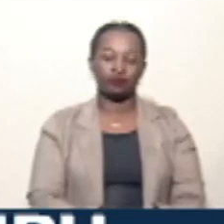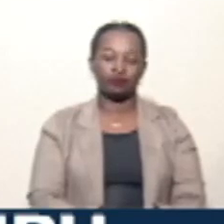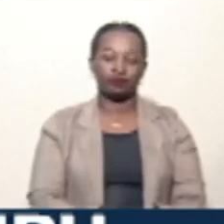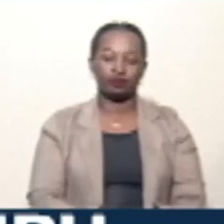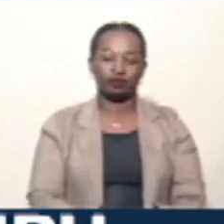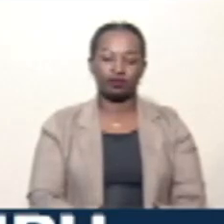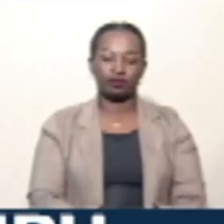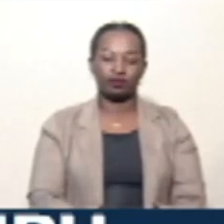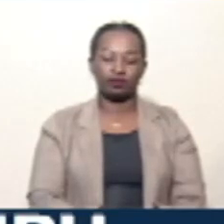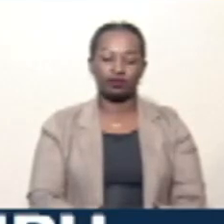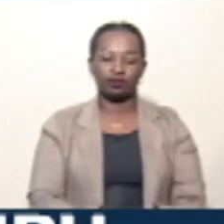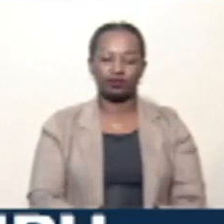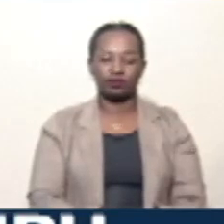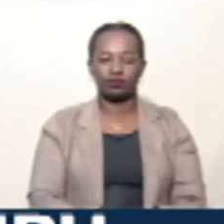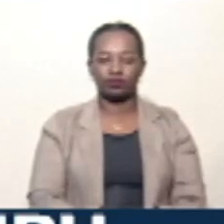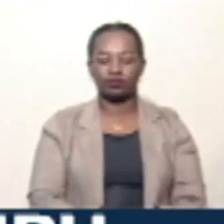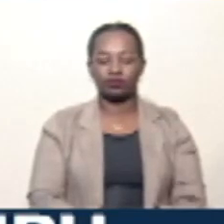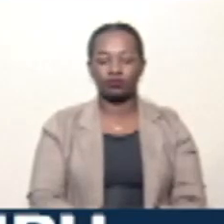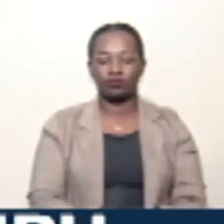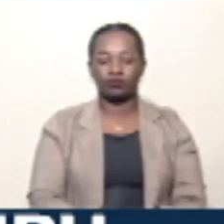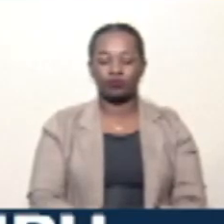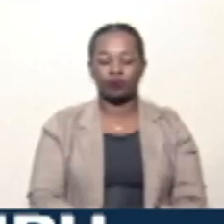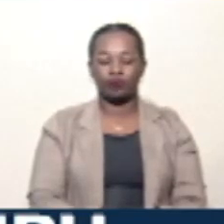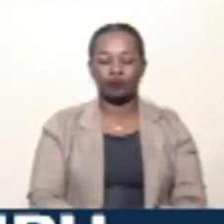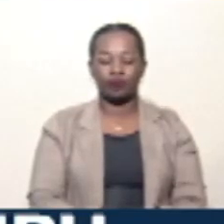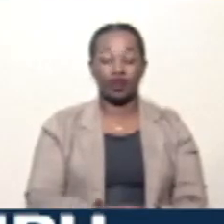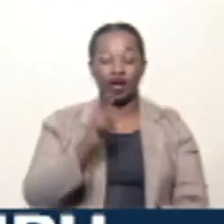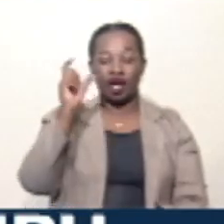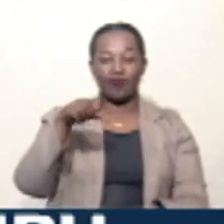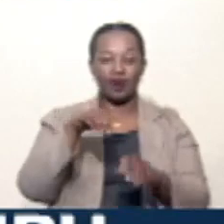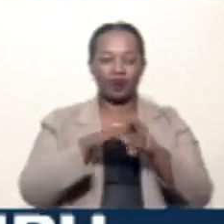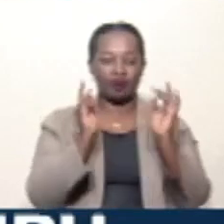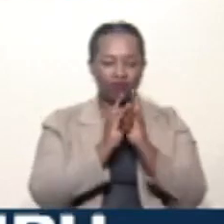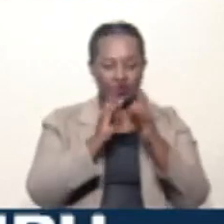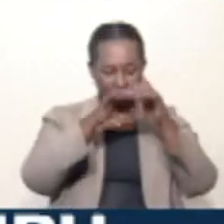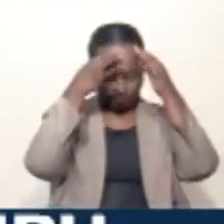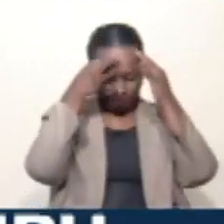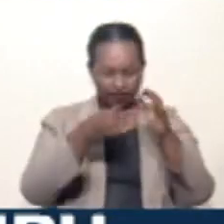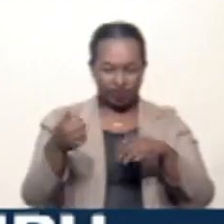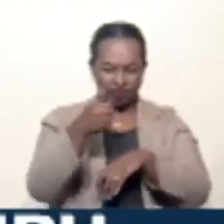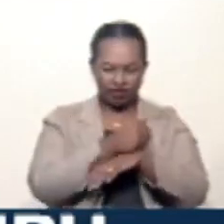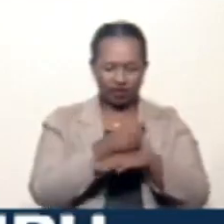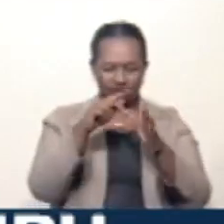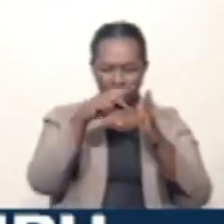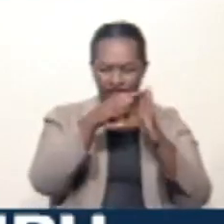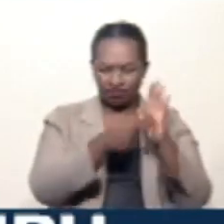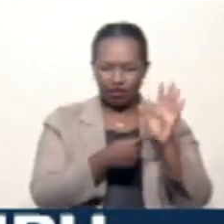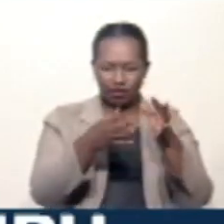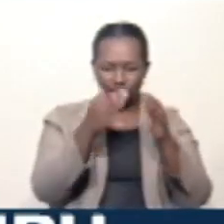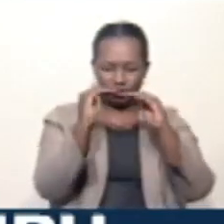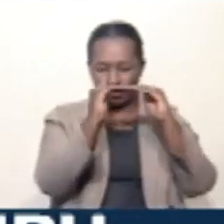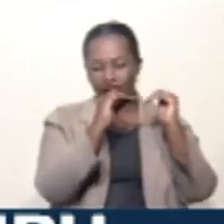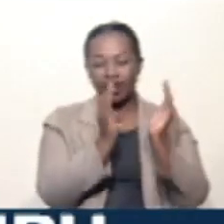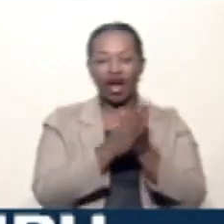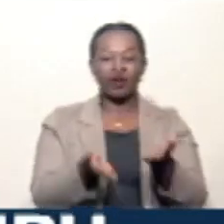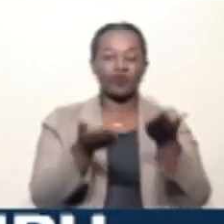of our nations. This is a very serious situation. Bari muri iyi nama kandi biyemeje kwimakaza ihame ry'uburinganire ndetse no